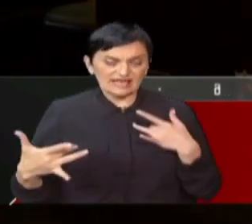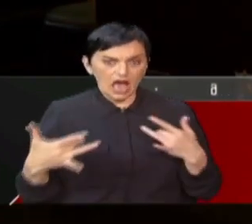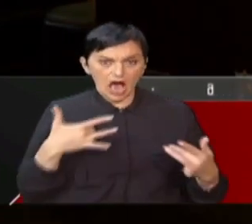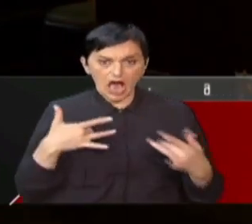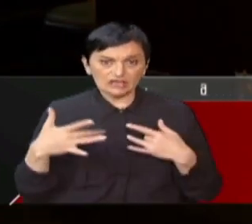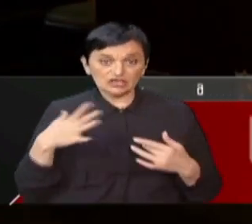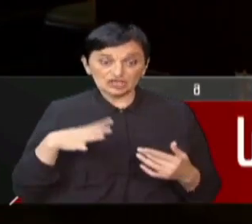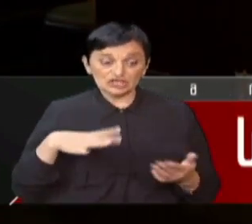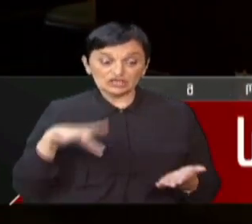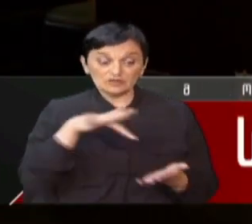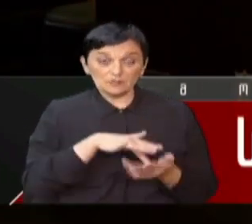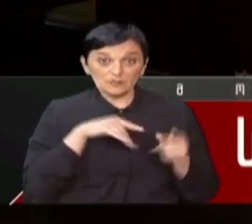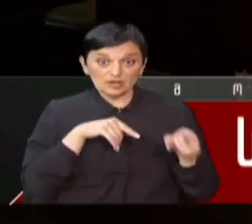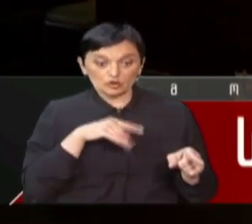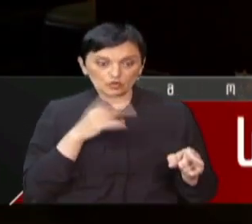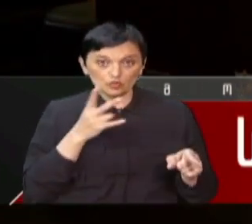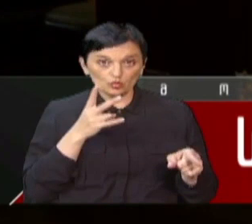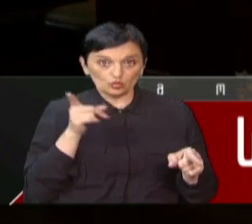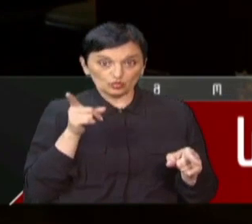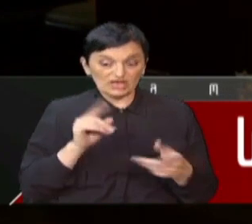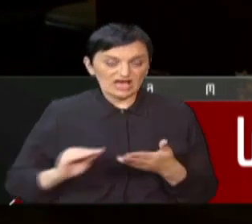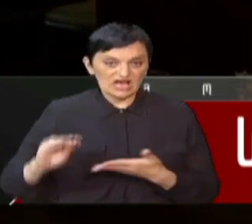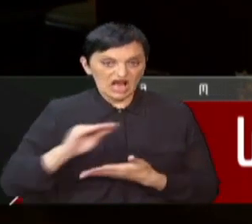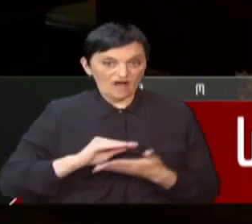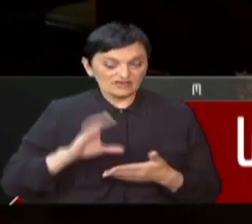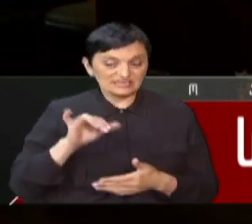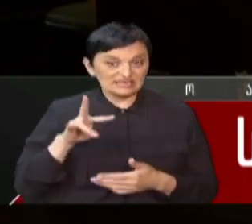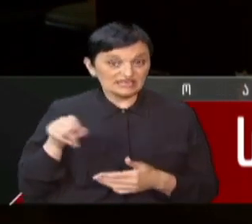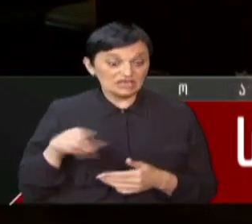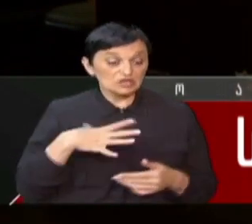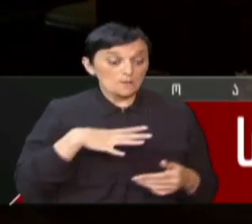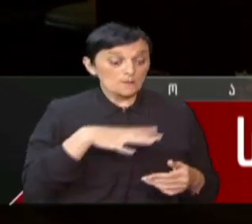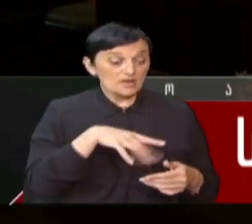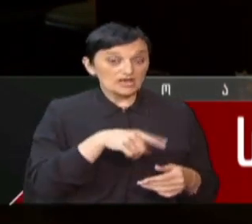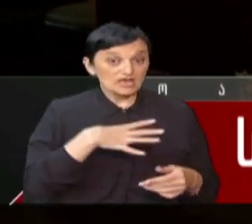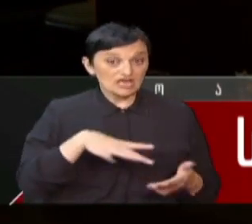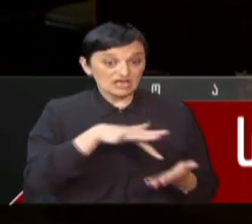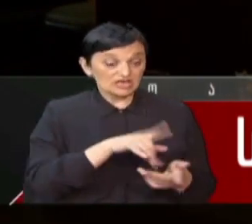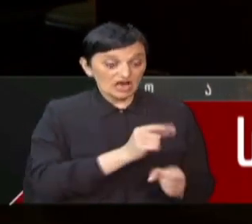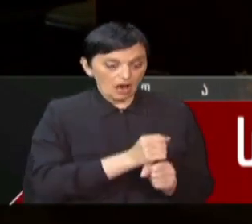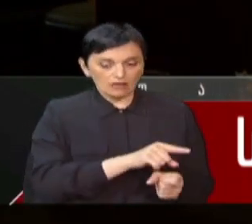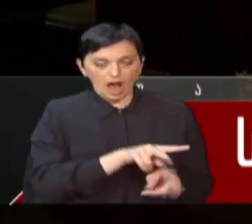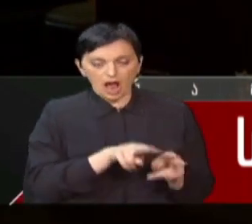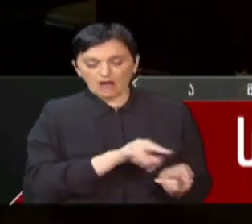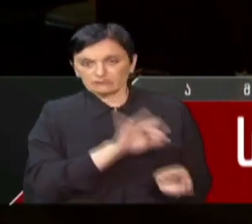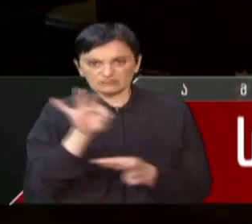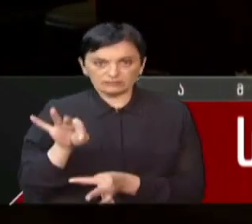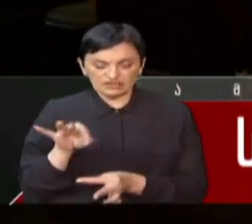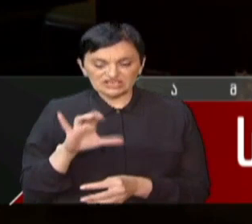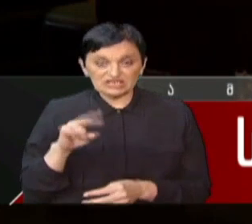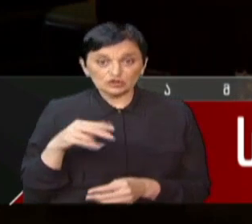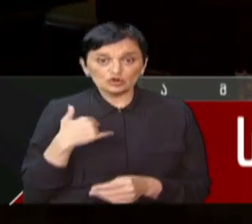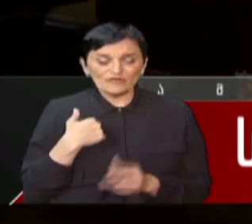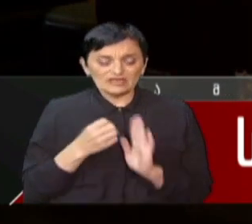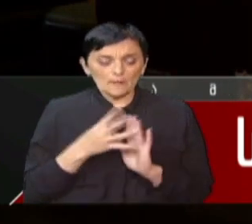დავდგავ თბილისში, იქ უნდა გავიმეორო სიღნაღშიო. მაჩხანში გვაქვს ჩვენ 19